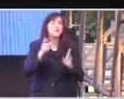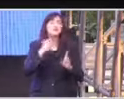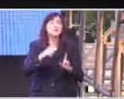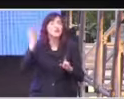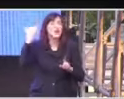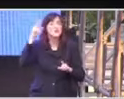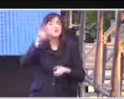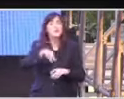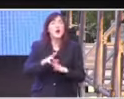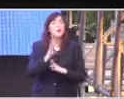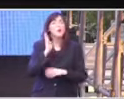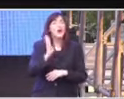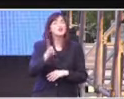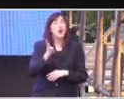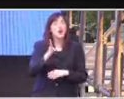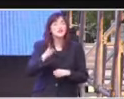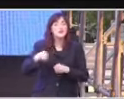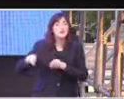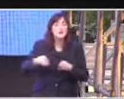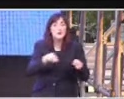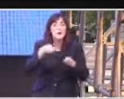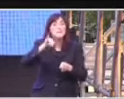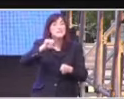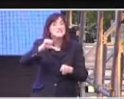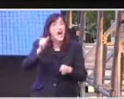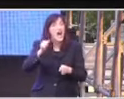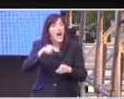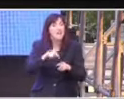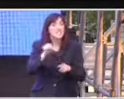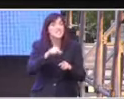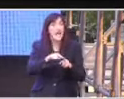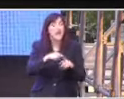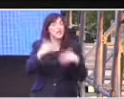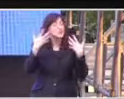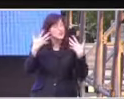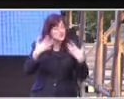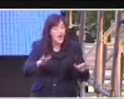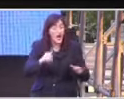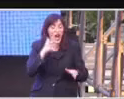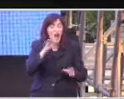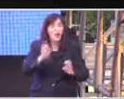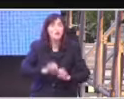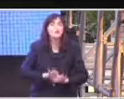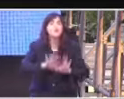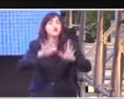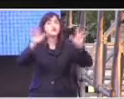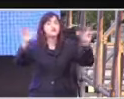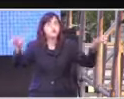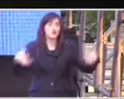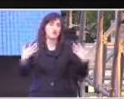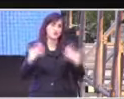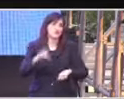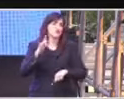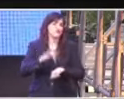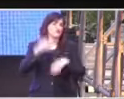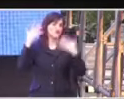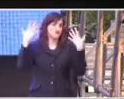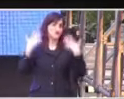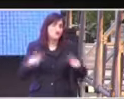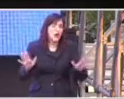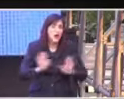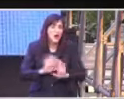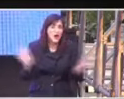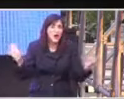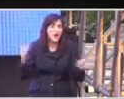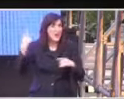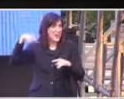torrentaccio chiamato Misa a esondato ed era già accaduto lo sa la nostra amica Lella la stessa